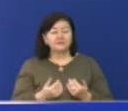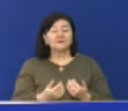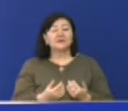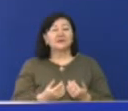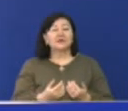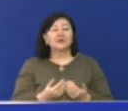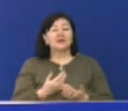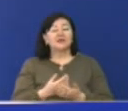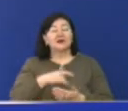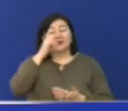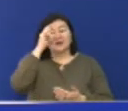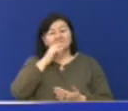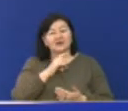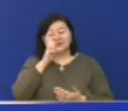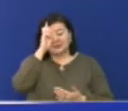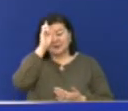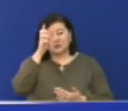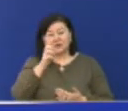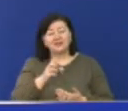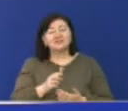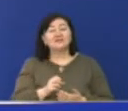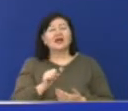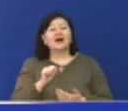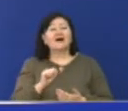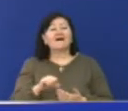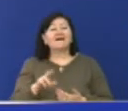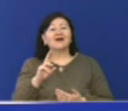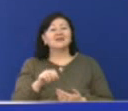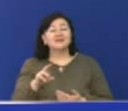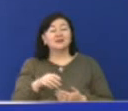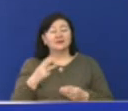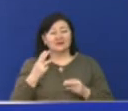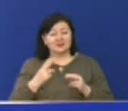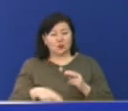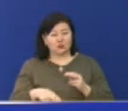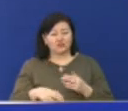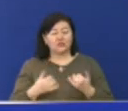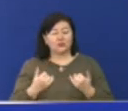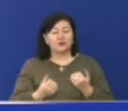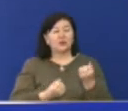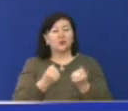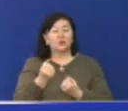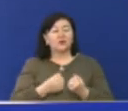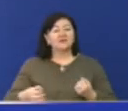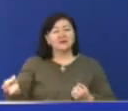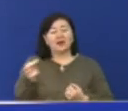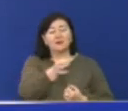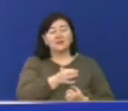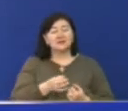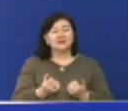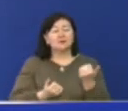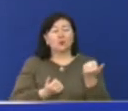Коваленко, Казахской государственной юридической академии. С апреля по октябрь 2015 года руководил областным управлением